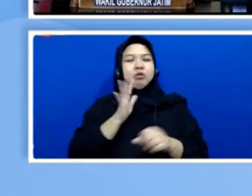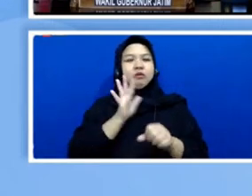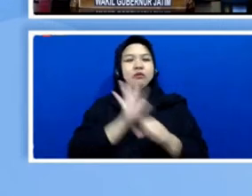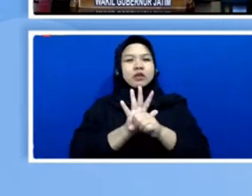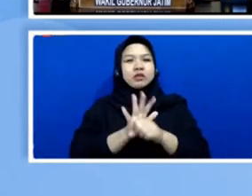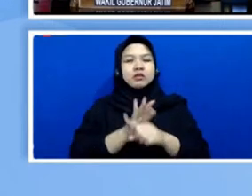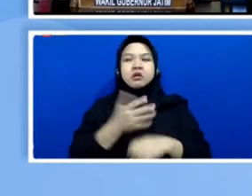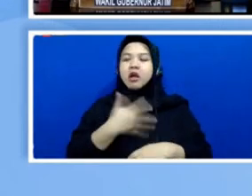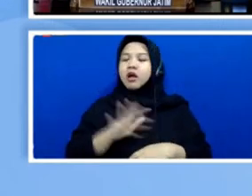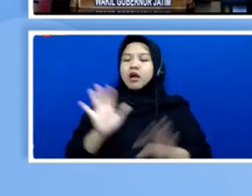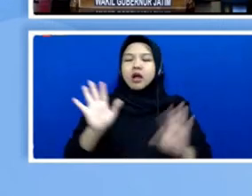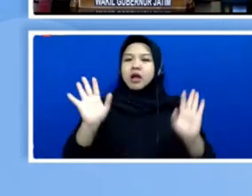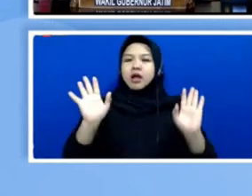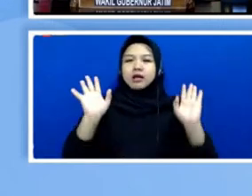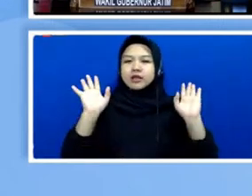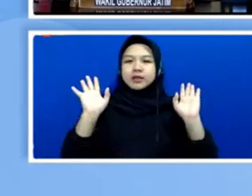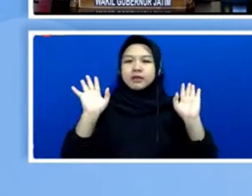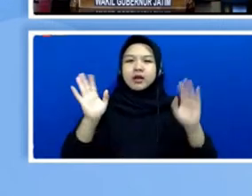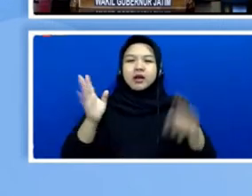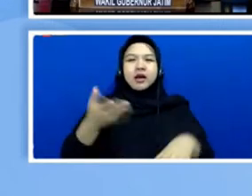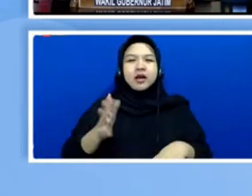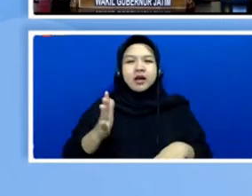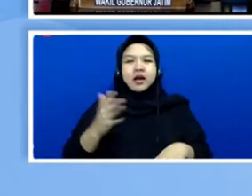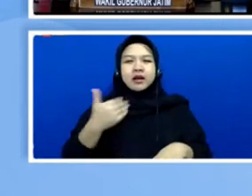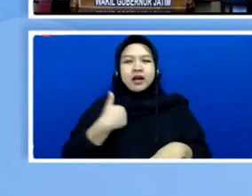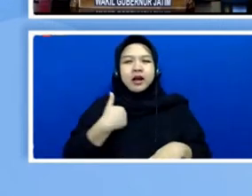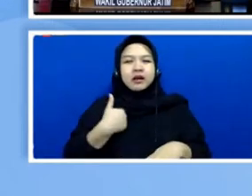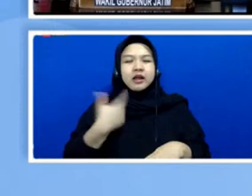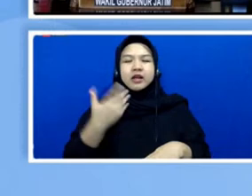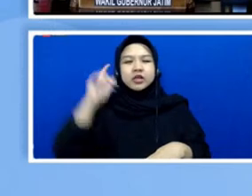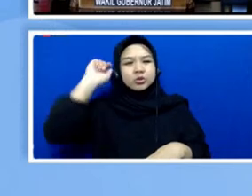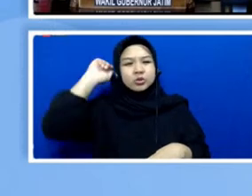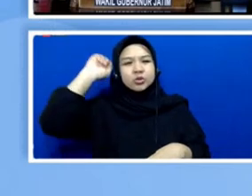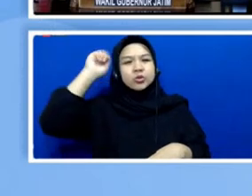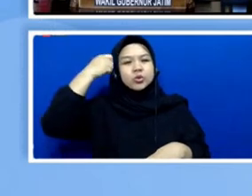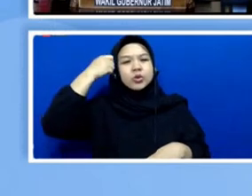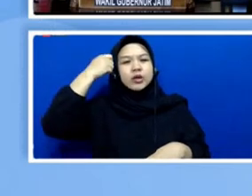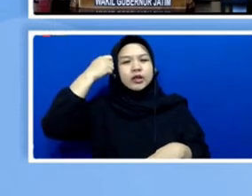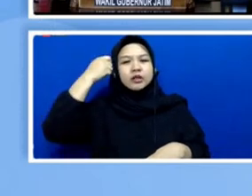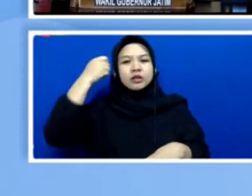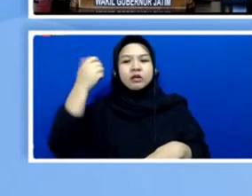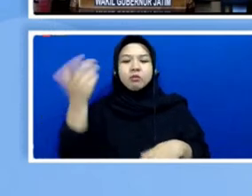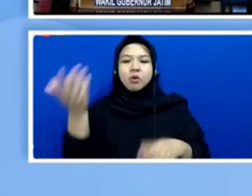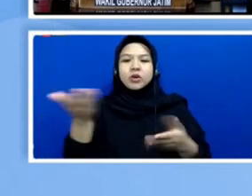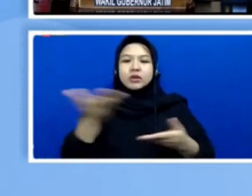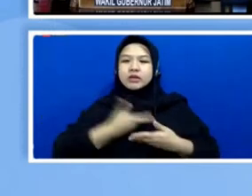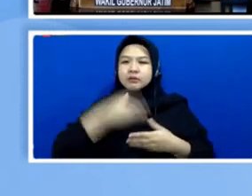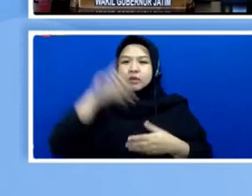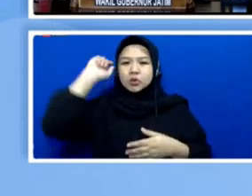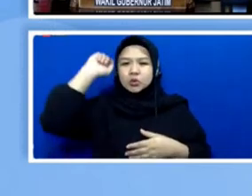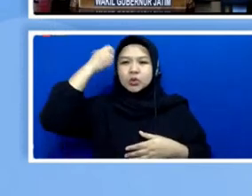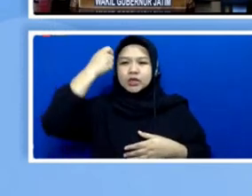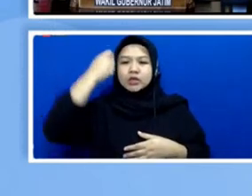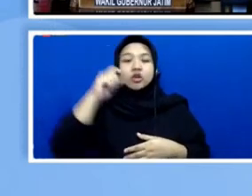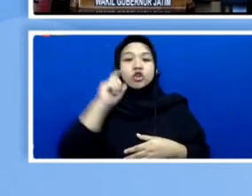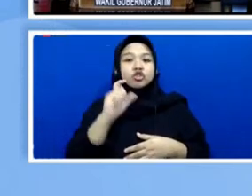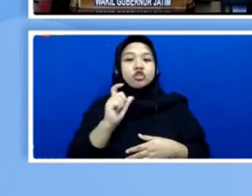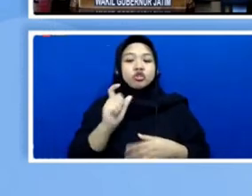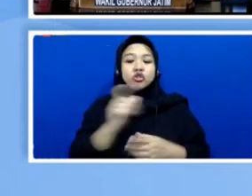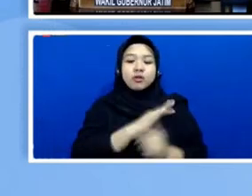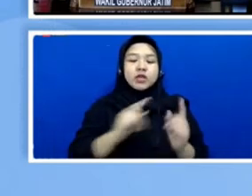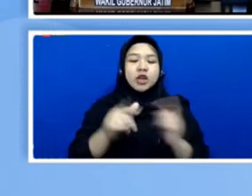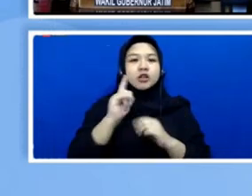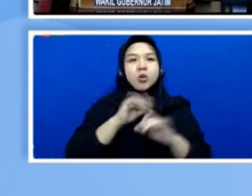terima. Dan kadang ada hal-hal yang memang sulit untuk kemudian juga diterima. Misalnya dalam masyarakat ada